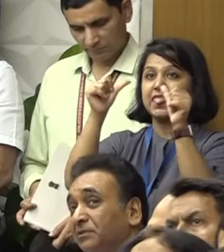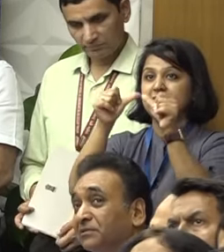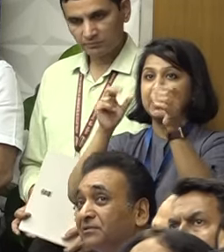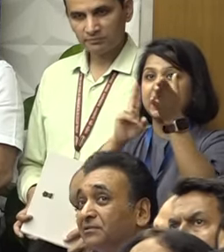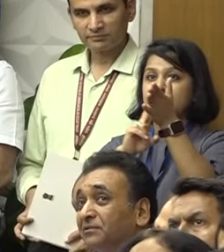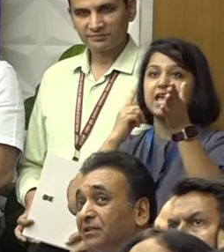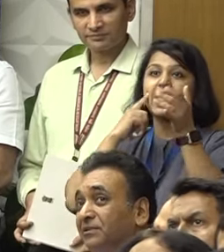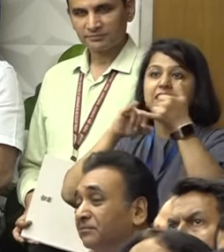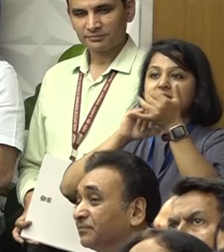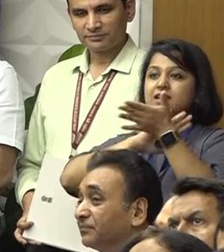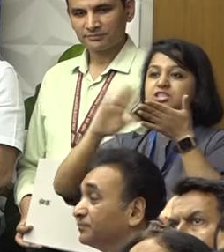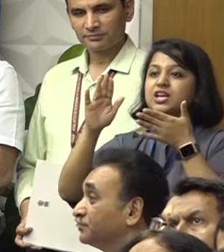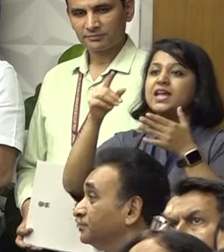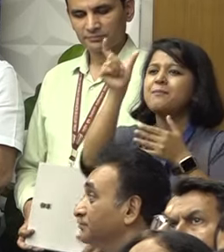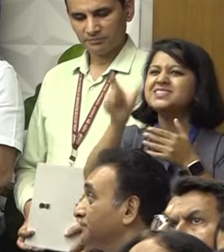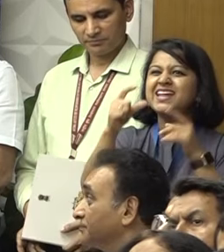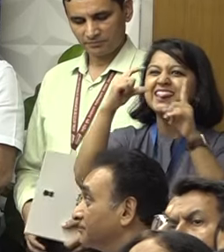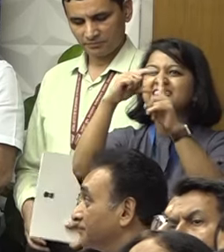हैं आप। दानिश,